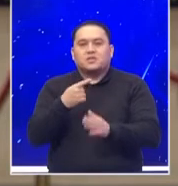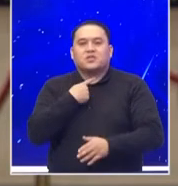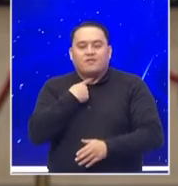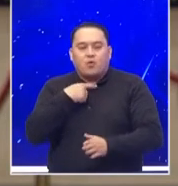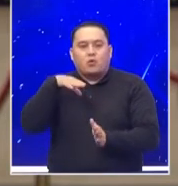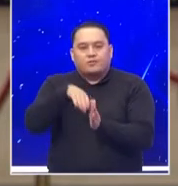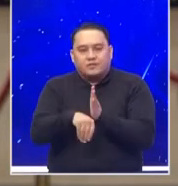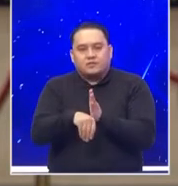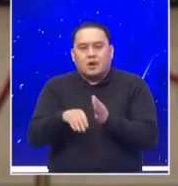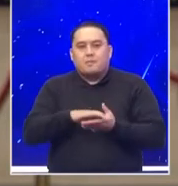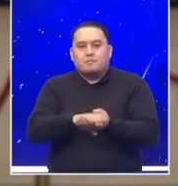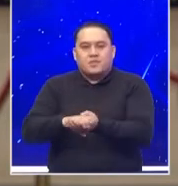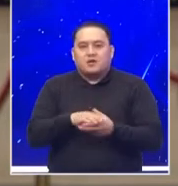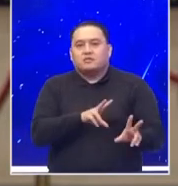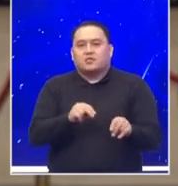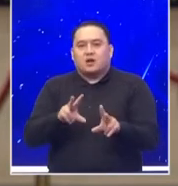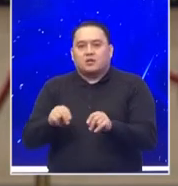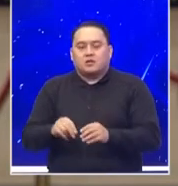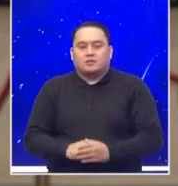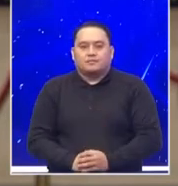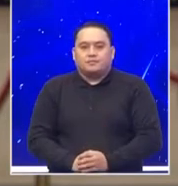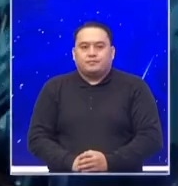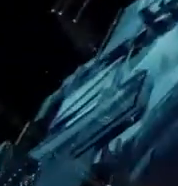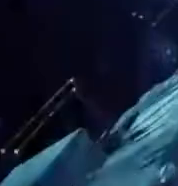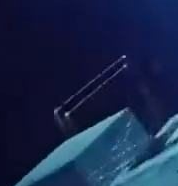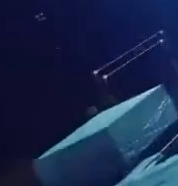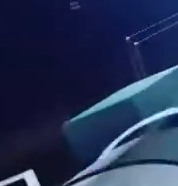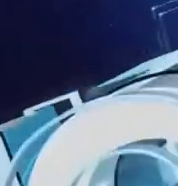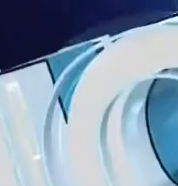за мир и счастье нашей стране